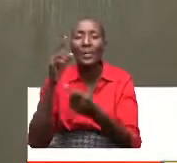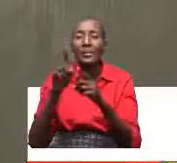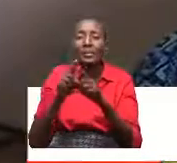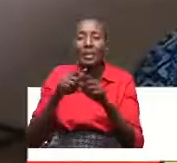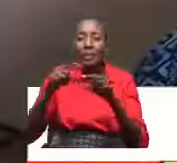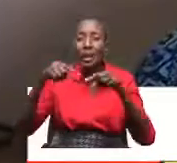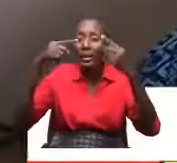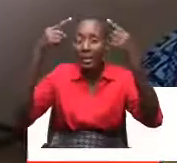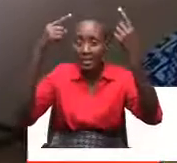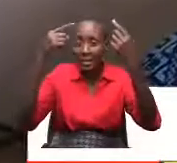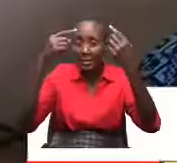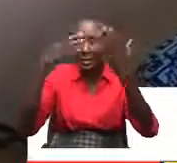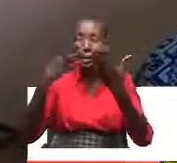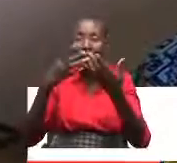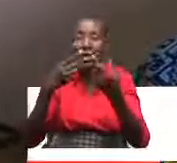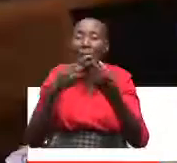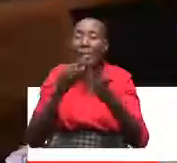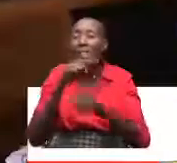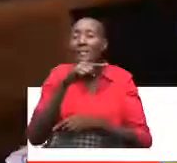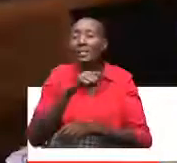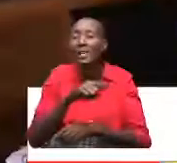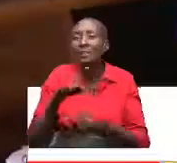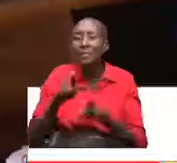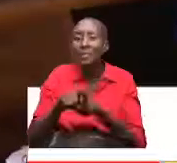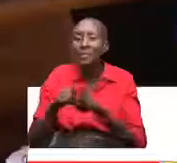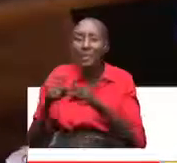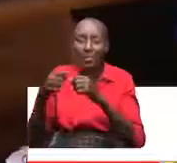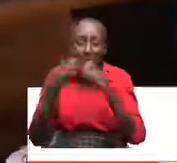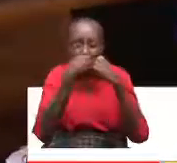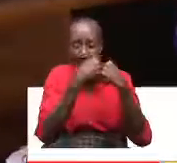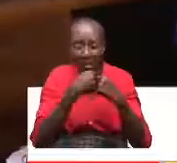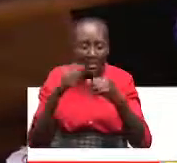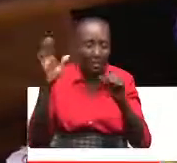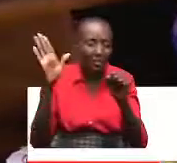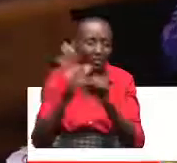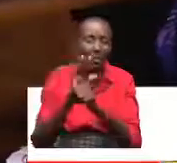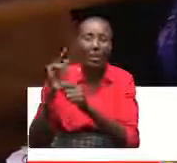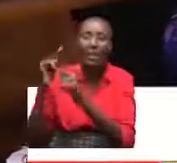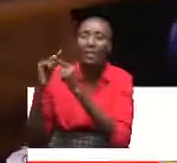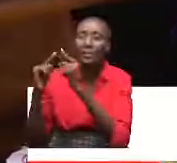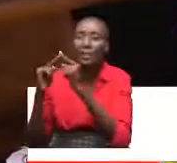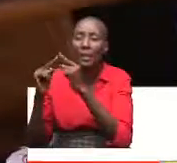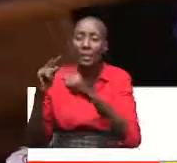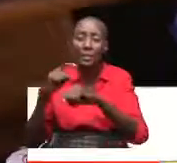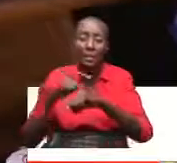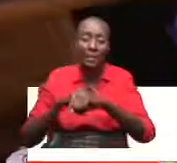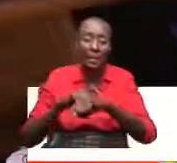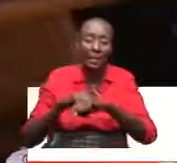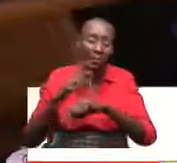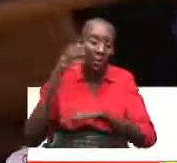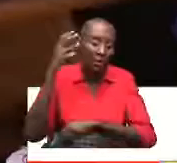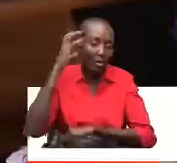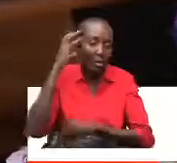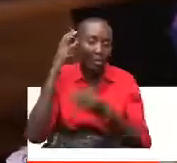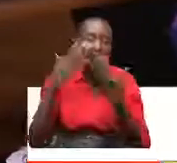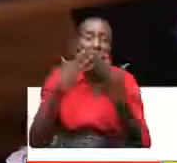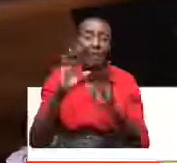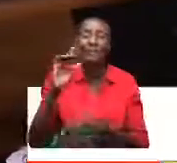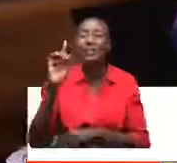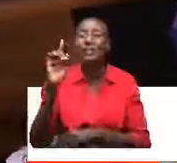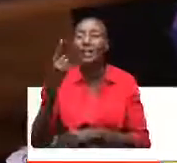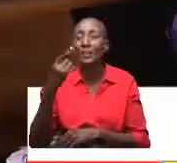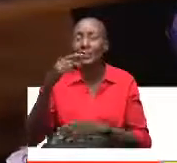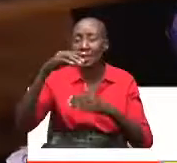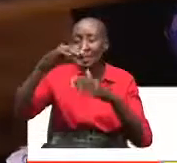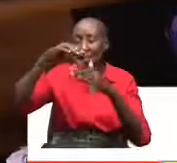alifaulu masomoni, Wawira amekumbana na masaibu chungu nzima. Nilipomaliza college, kwanza kupata